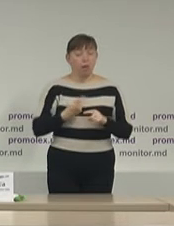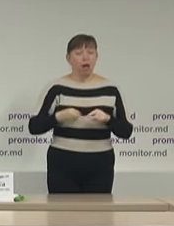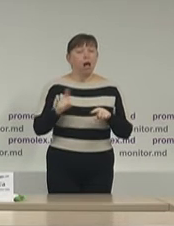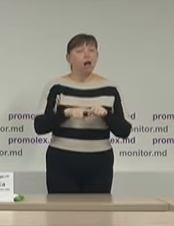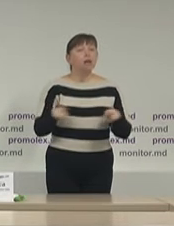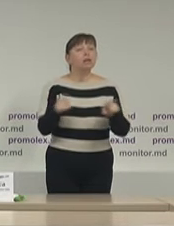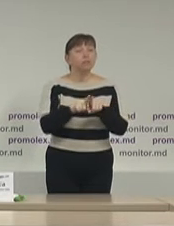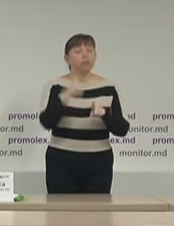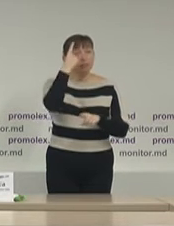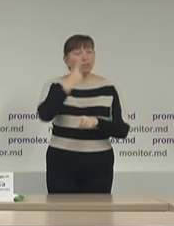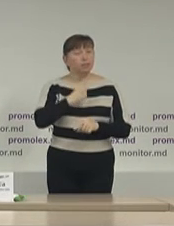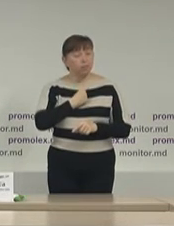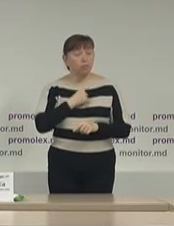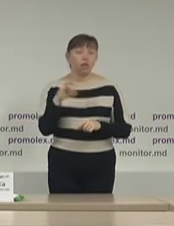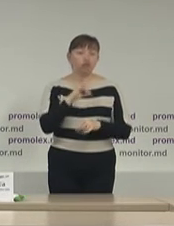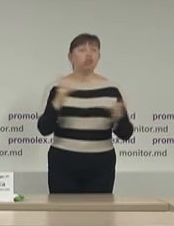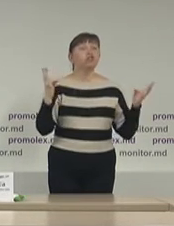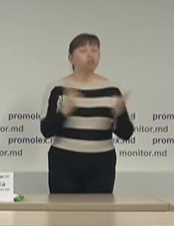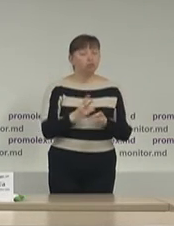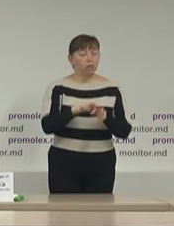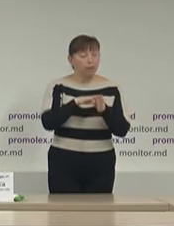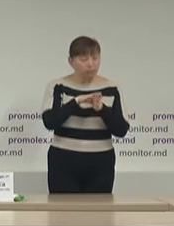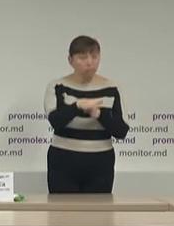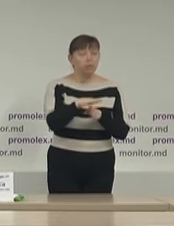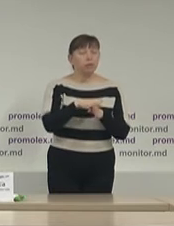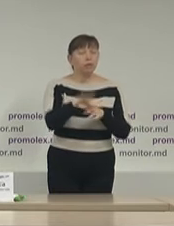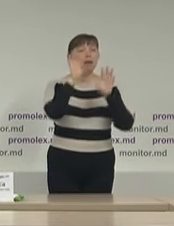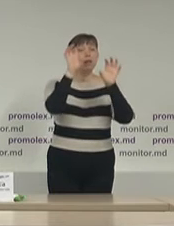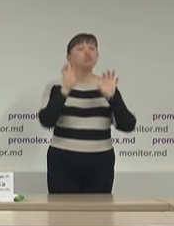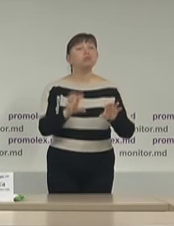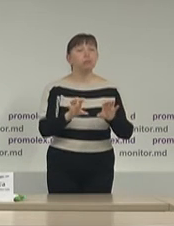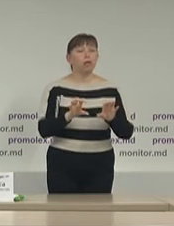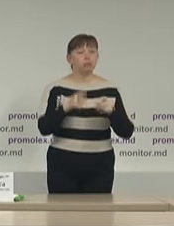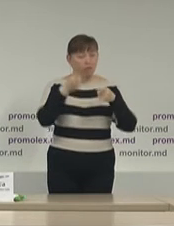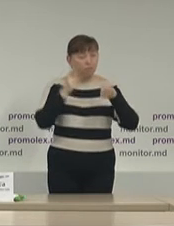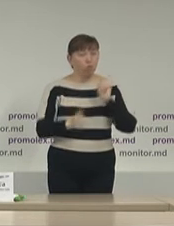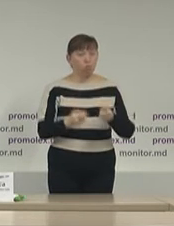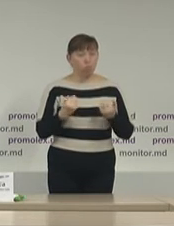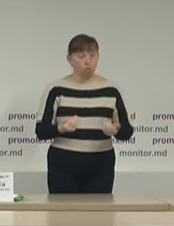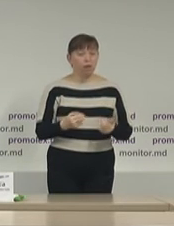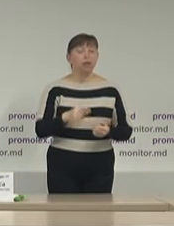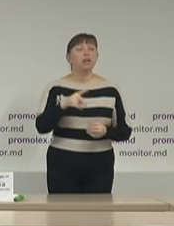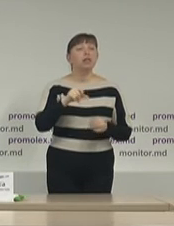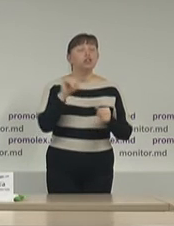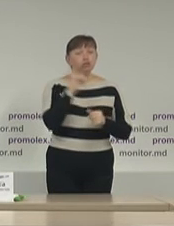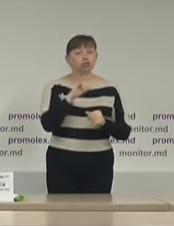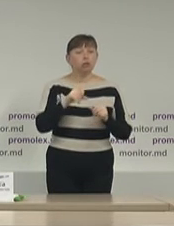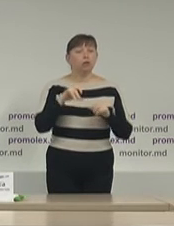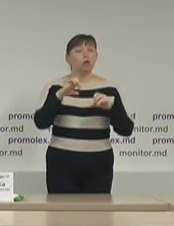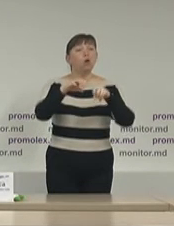astfel de semnale și necesitatea respectării legislație în vigoare, în special acelor hotărâri